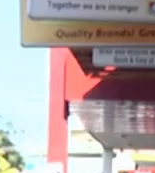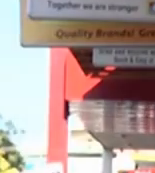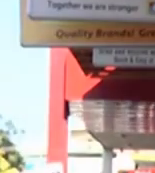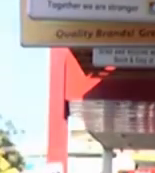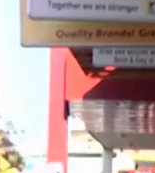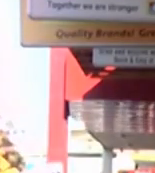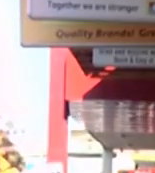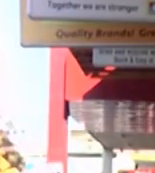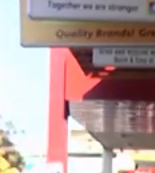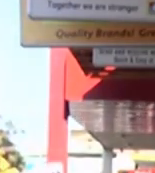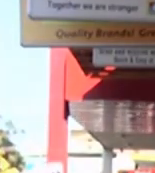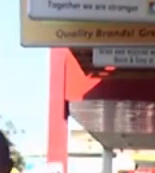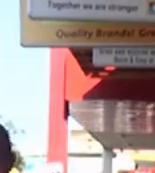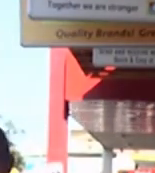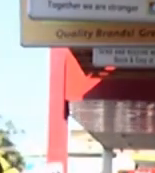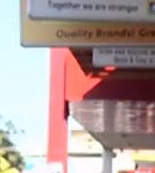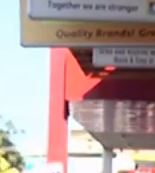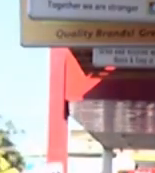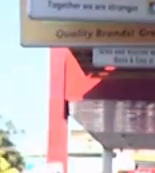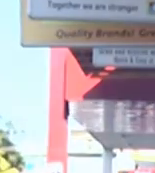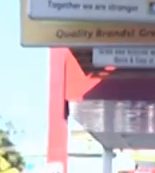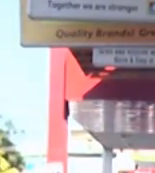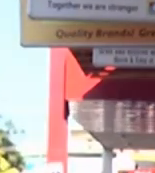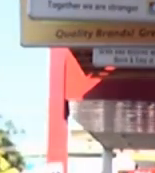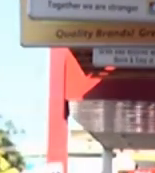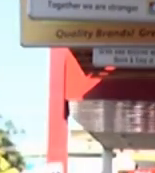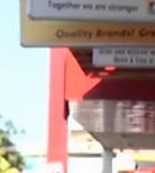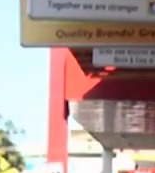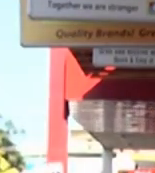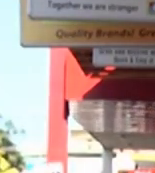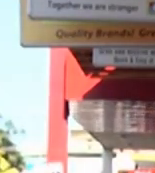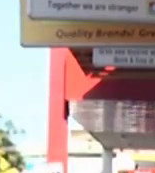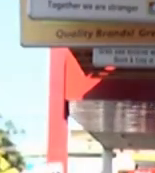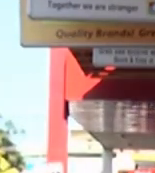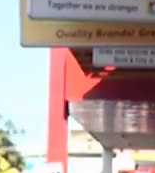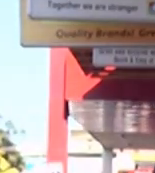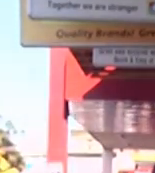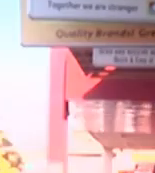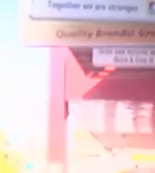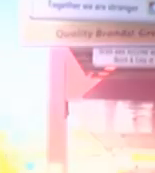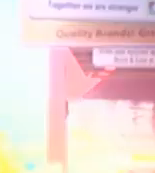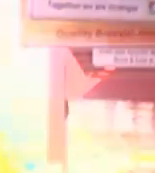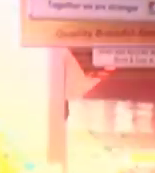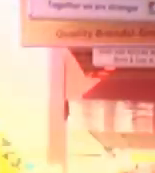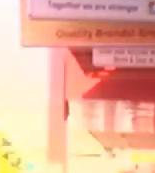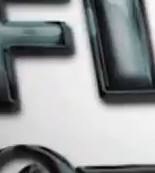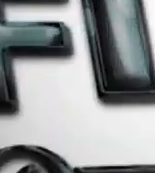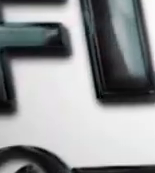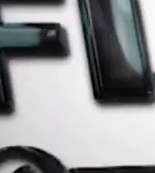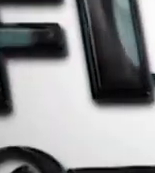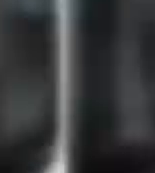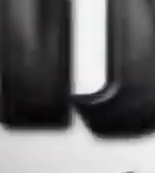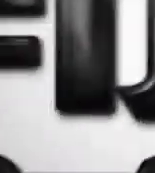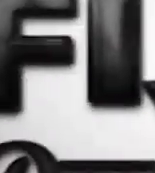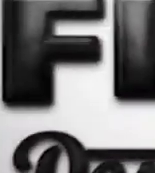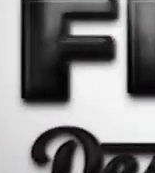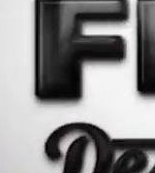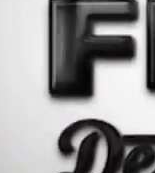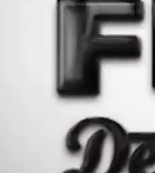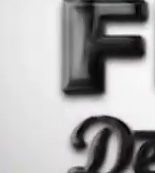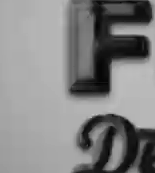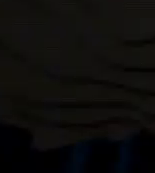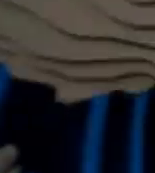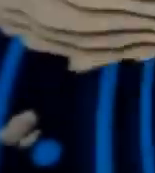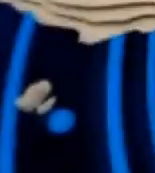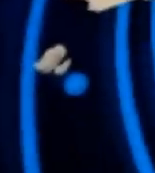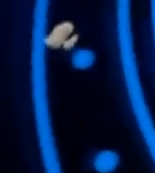मैं तो दिल्ली में रहता हूँ और रेडियो फीजी रोज सुनता हूँ. रेडियो फीजी 2 देश